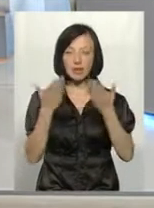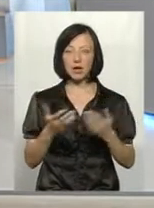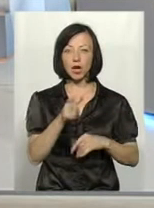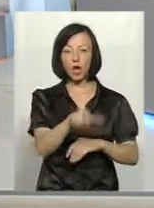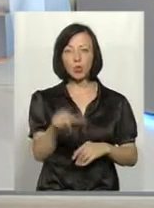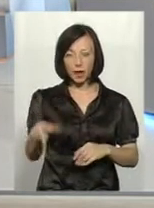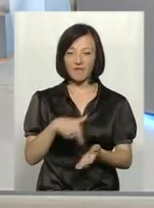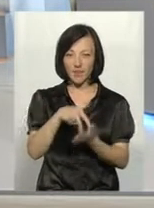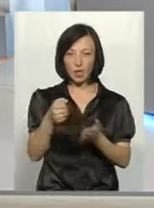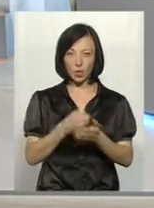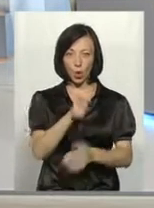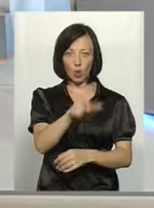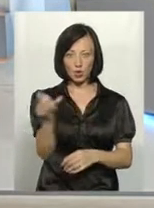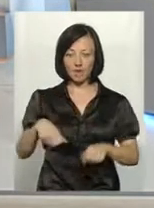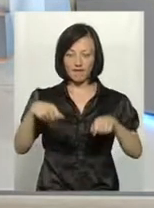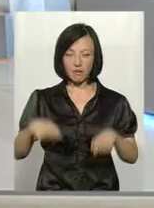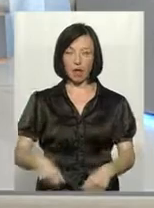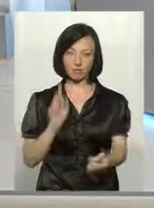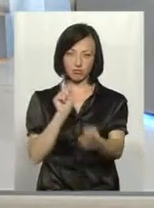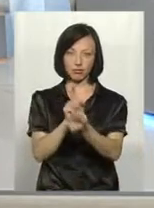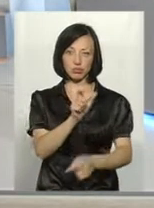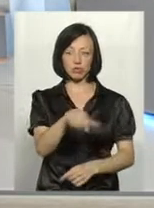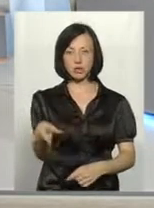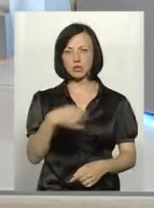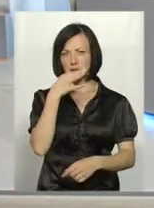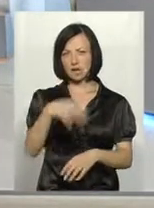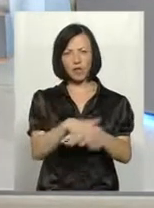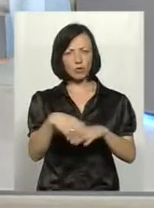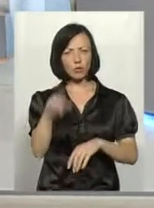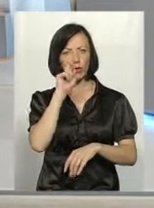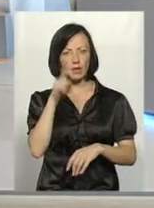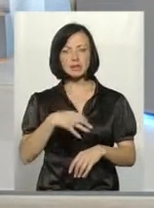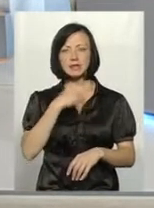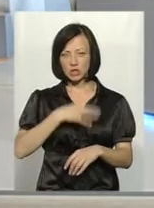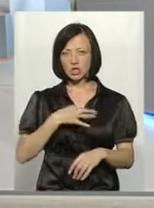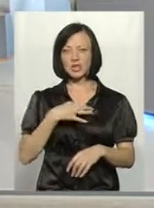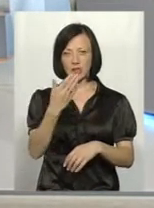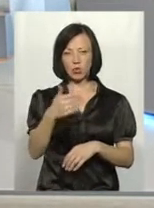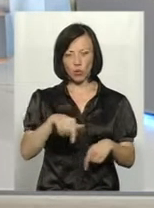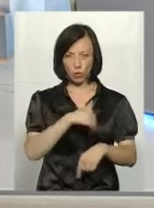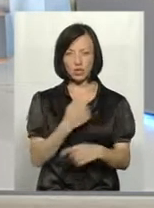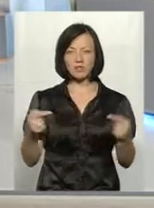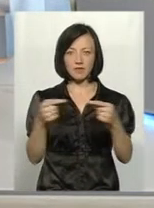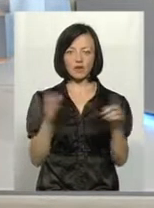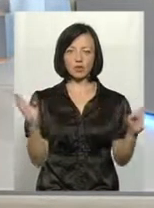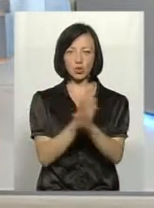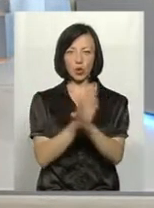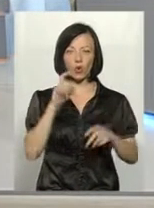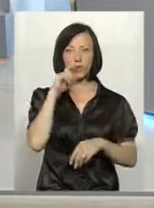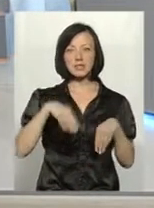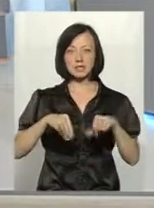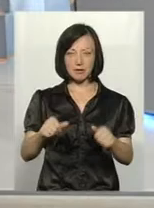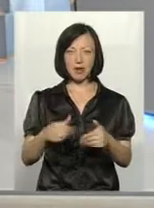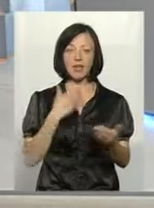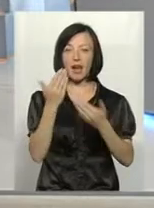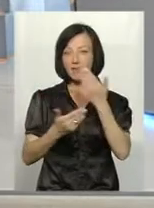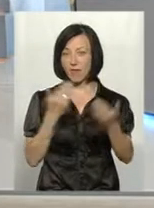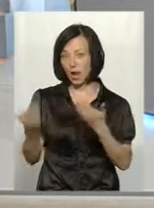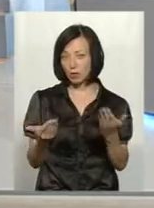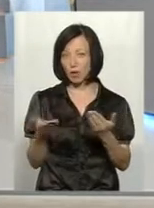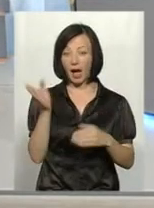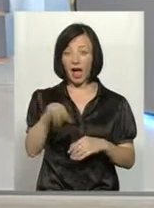людей, от вийти до людей, так? Влада, щоб вийшла до людей, і сказала, народи України, скажи, ти хочеш визначити долю української землі на референдумі?